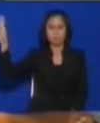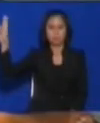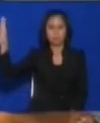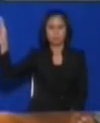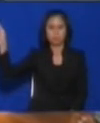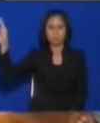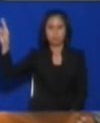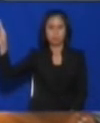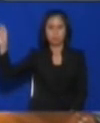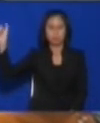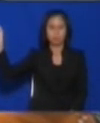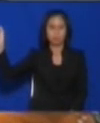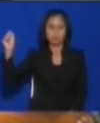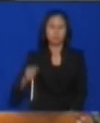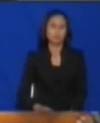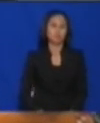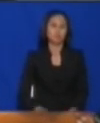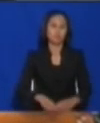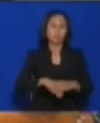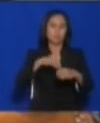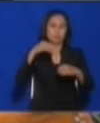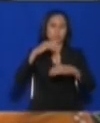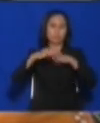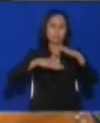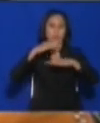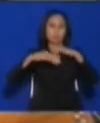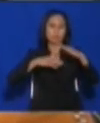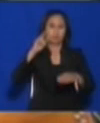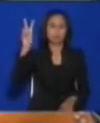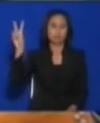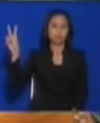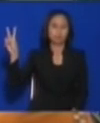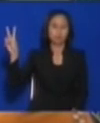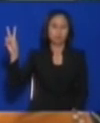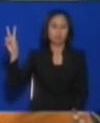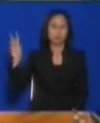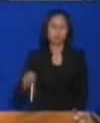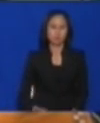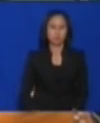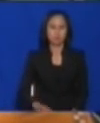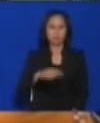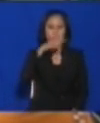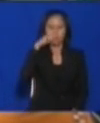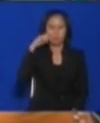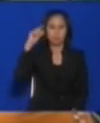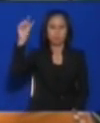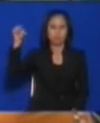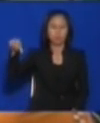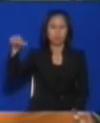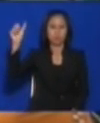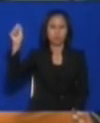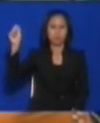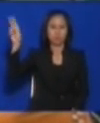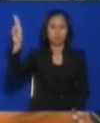Hai selanjutnya pasangan dengan nomor urut dua Hai Bapak Hago Sun S.Sos